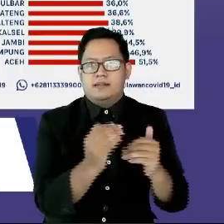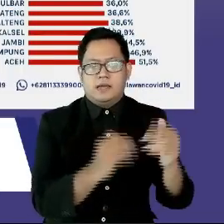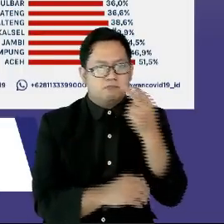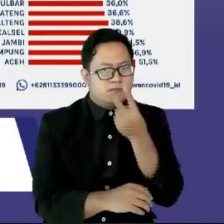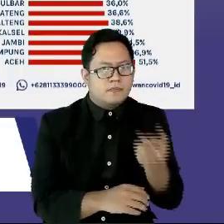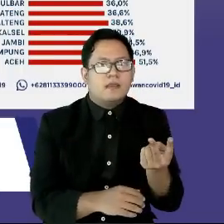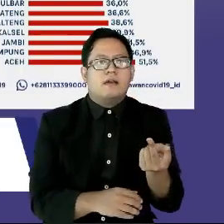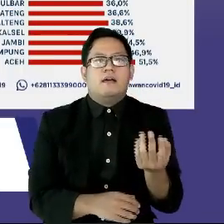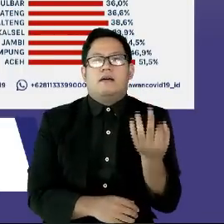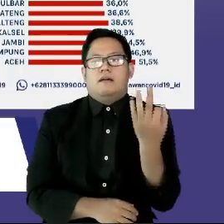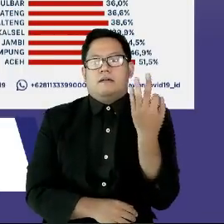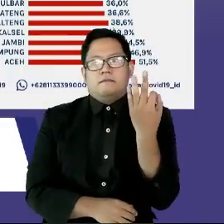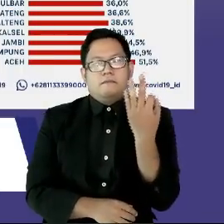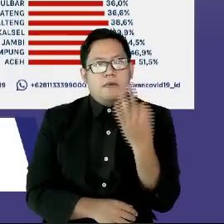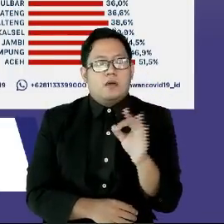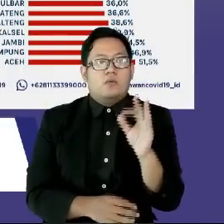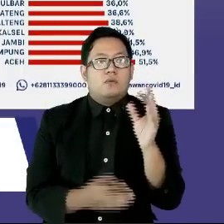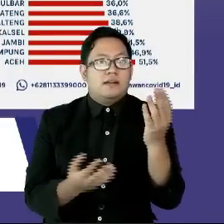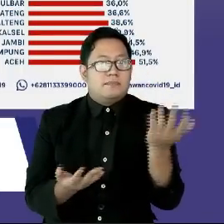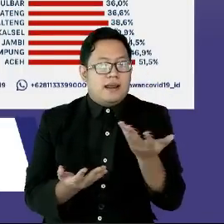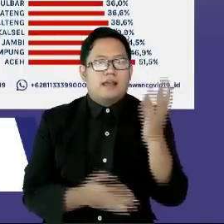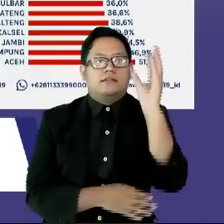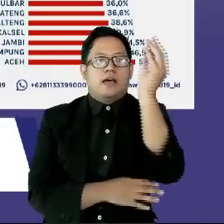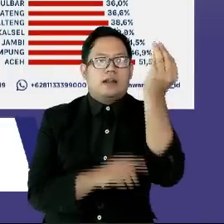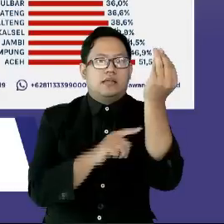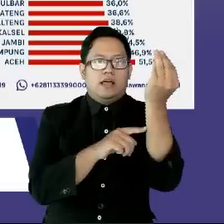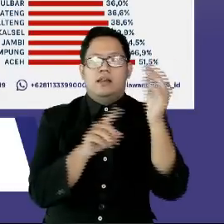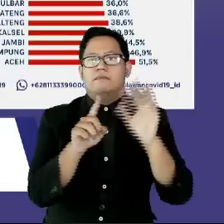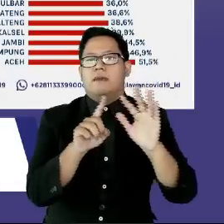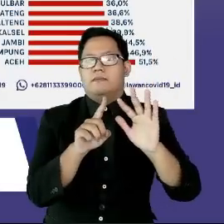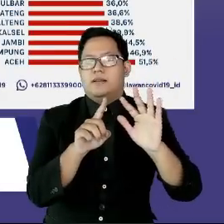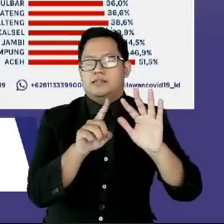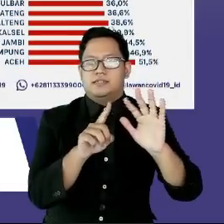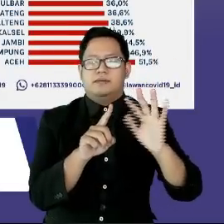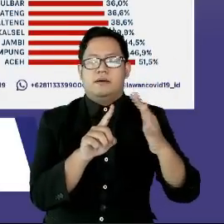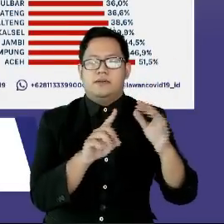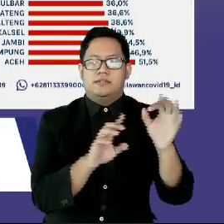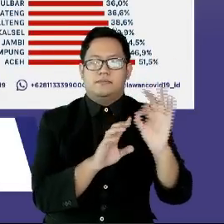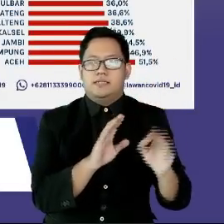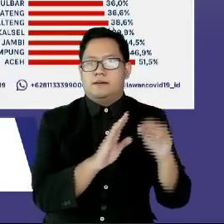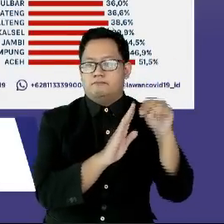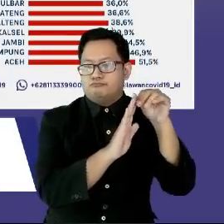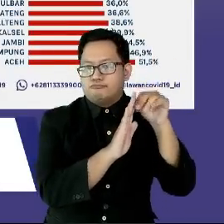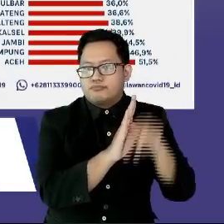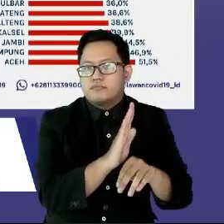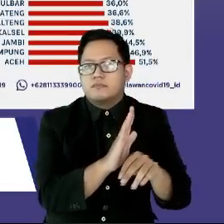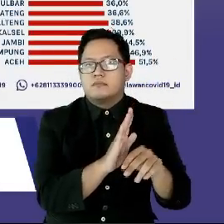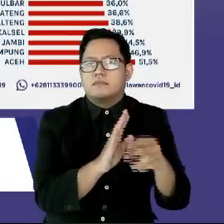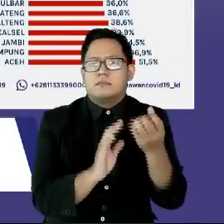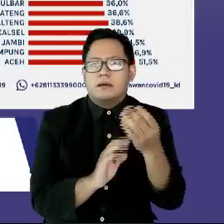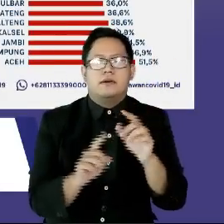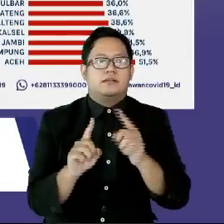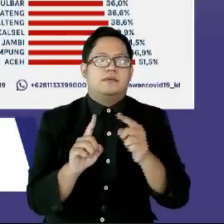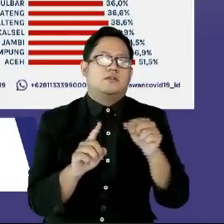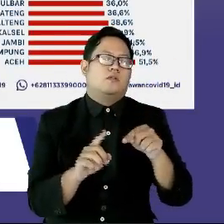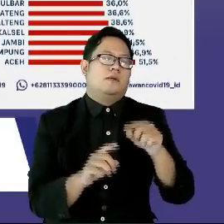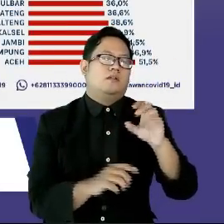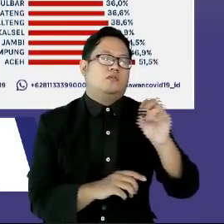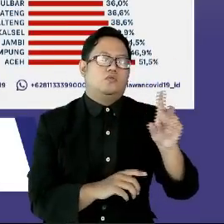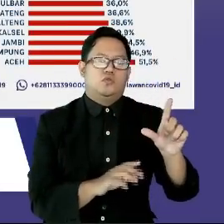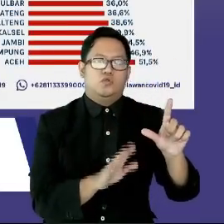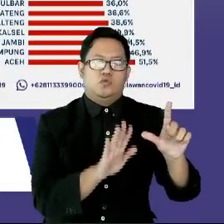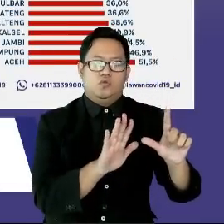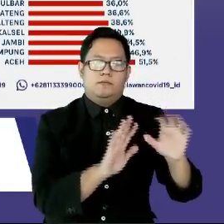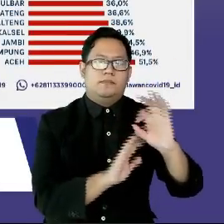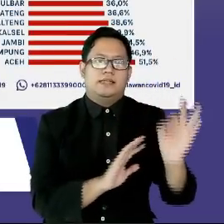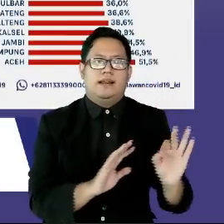yang sudah berada di bawah 15%, yaitu 11,7%. Terdapat 10 provinsi yang